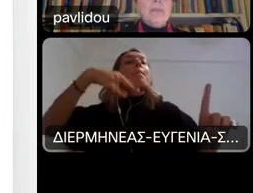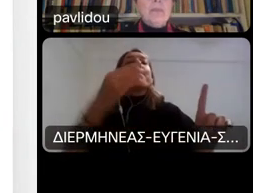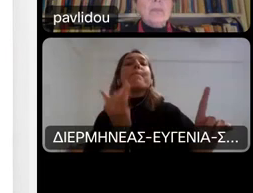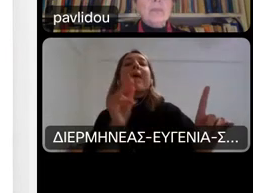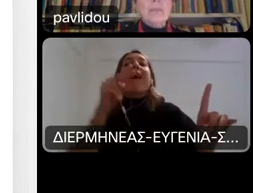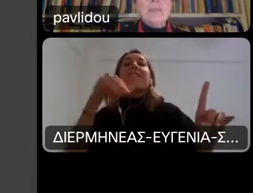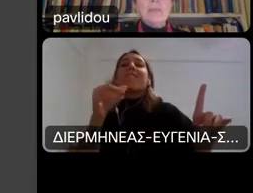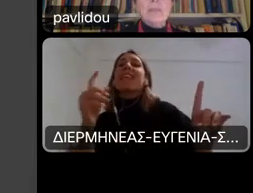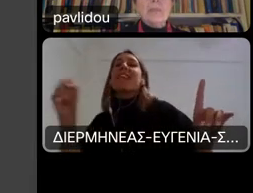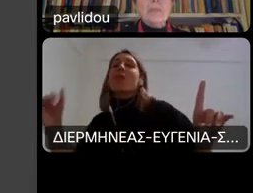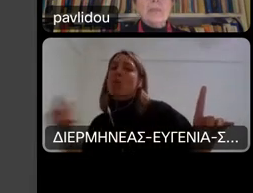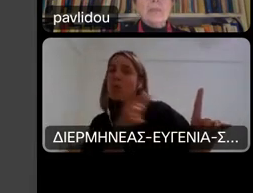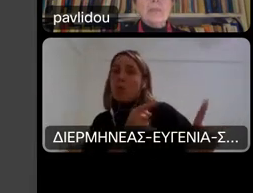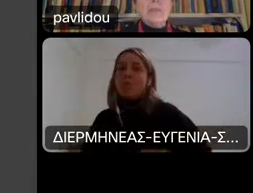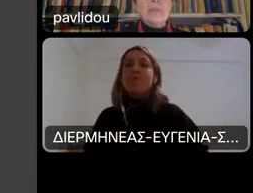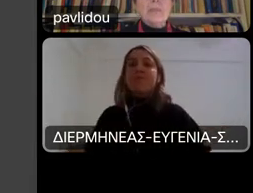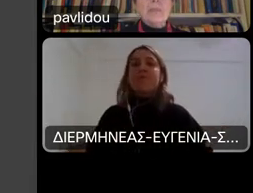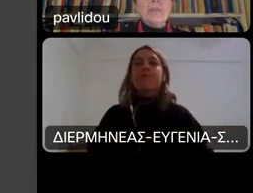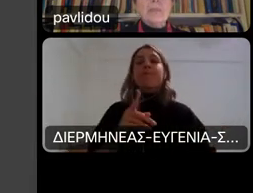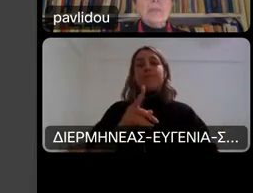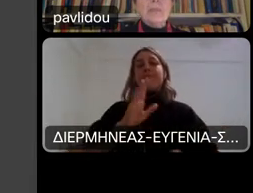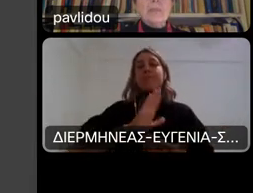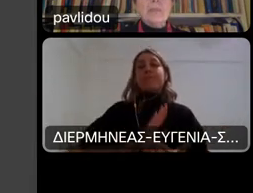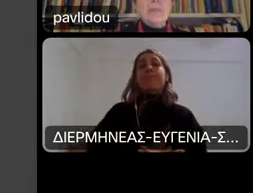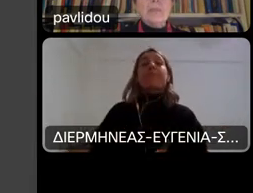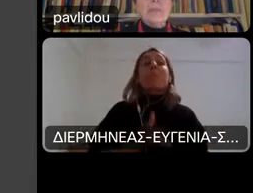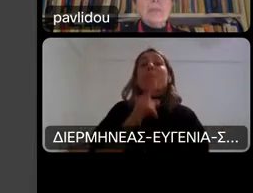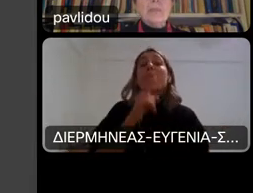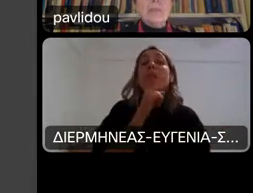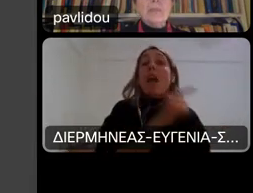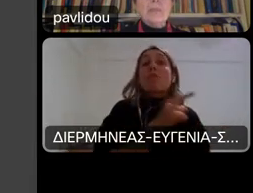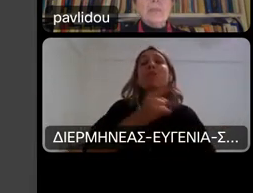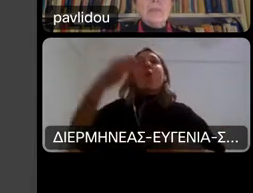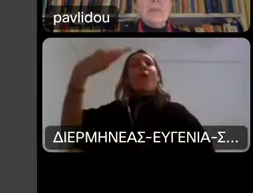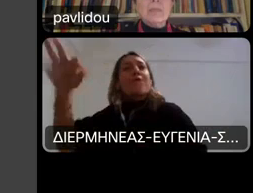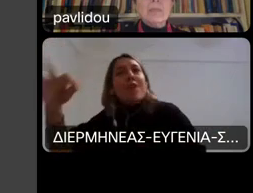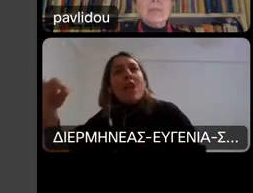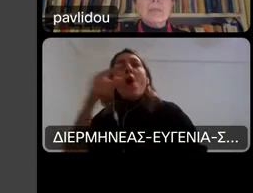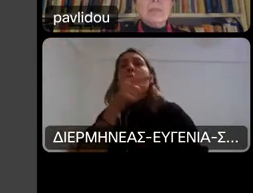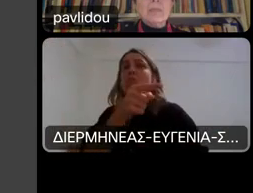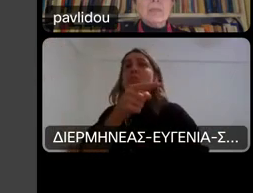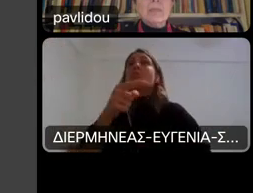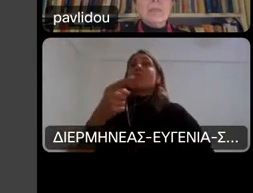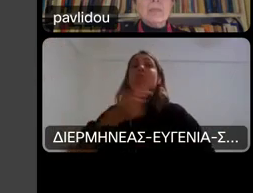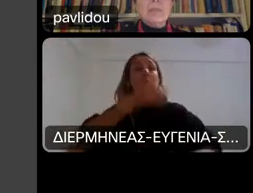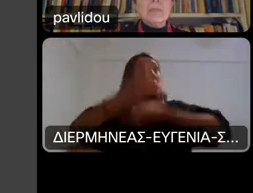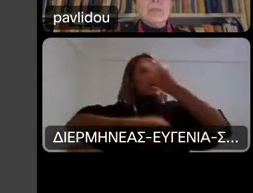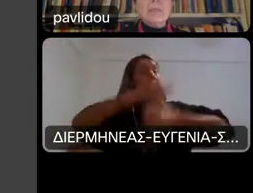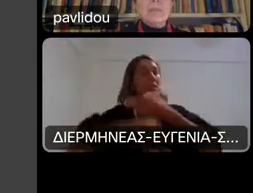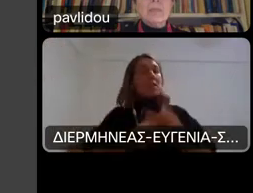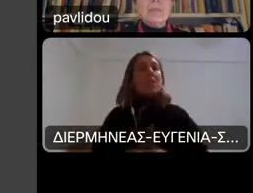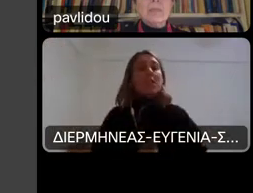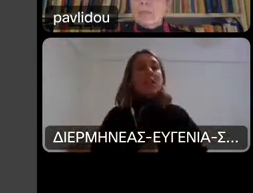το πανέρωμα προβληματικών καταστάσεων σε σχέση με το φύλλο και τη γλώσσα και για την